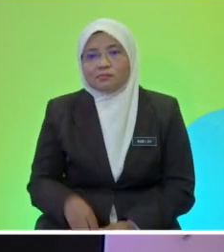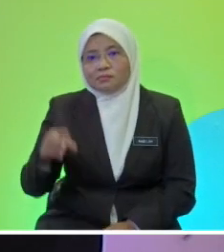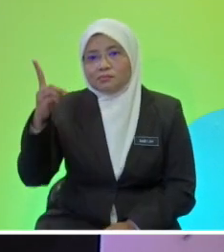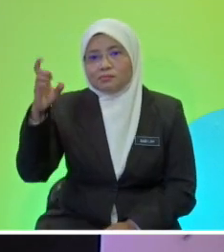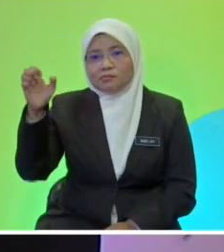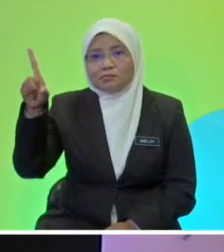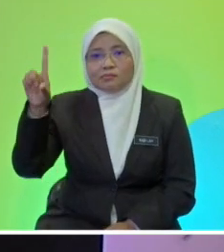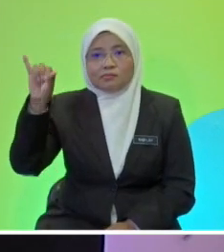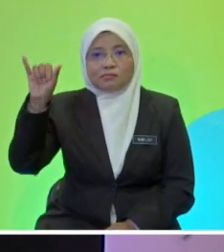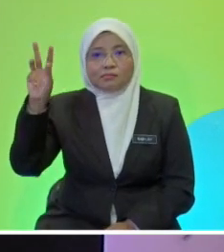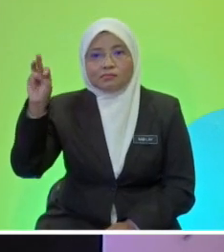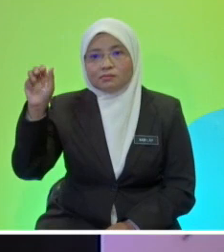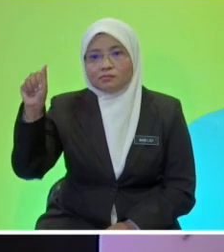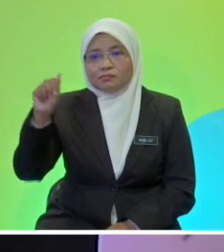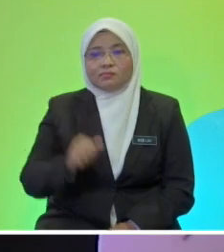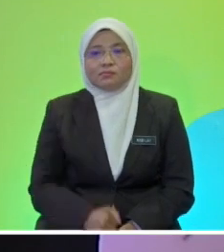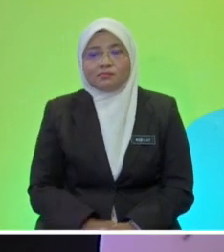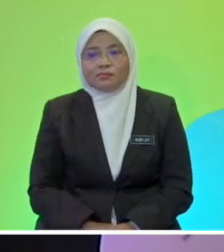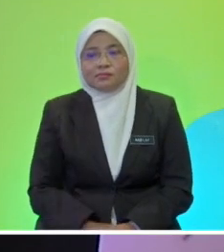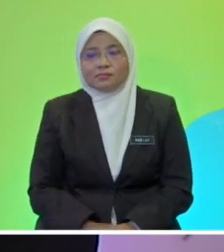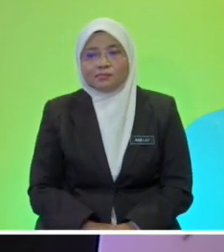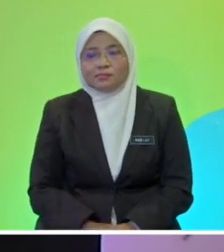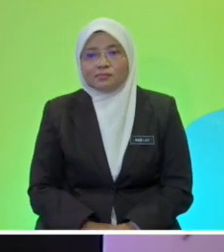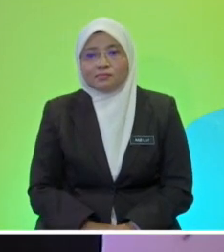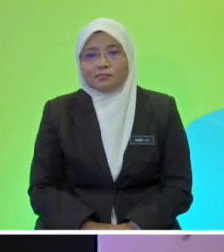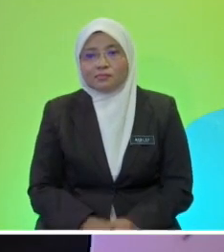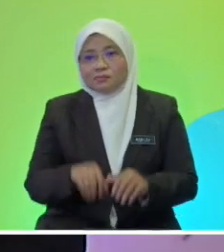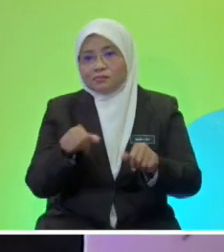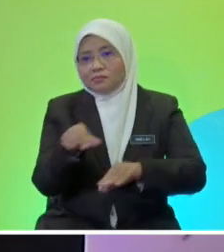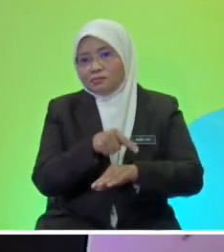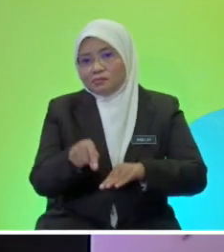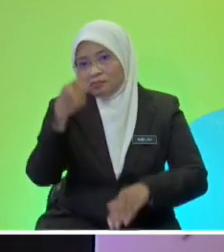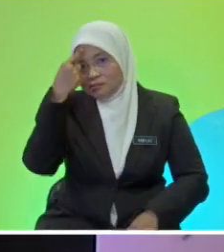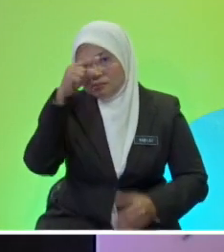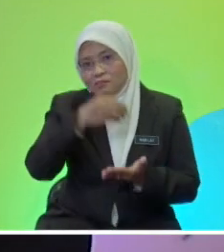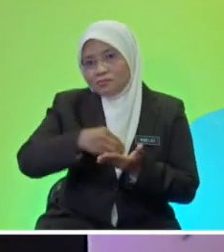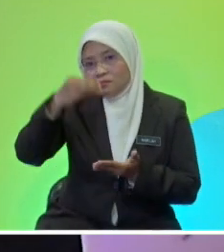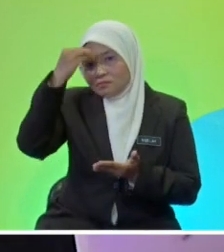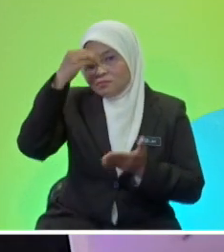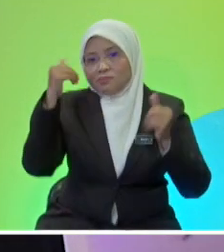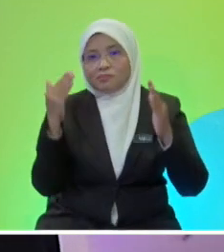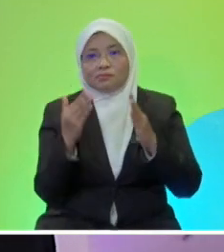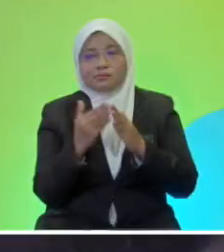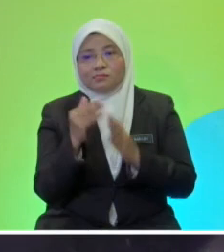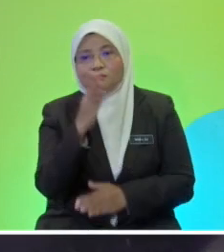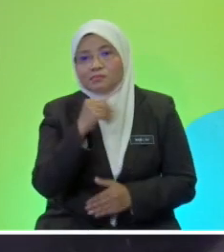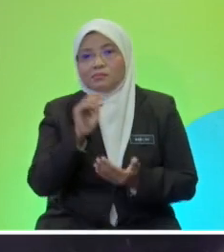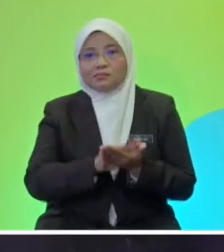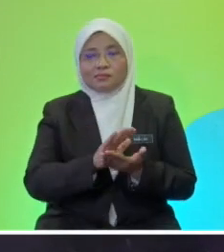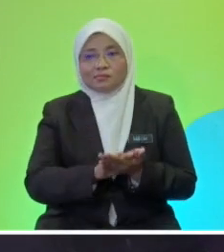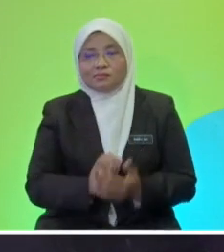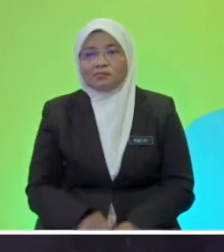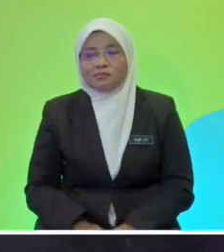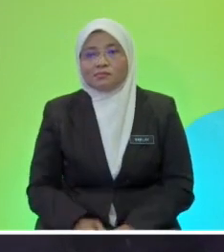dapat kemaluan tersebut untuk digunakan di dalam pembelajaran di rumah dan juga di sekolah Oke makasih